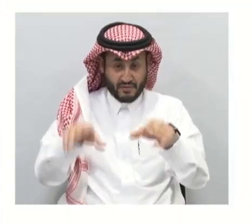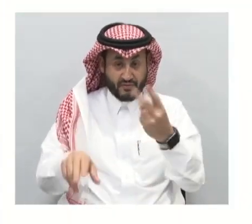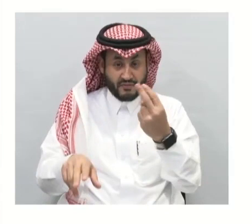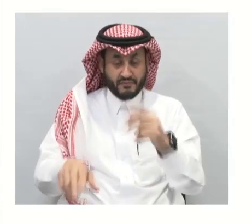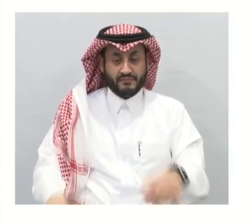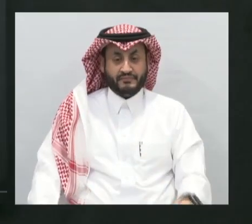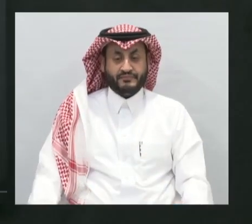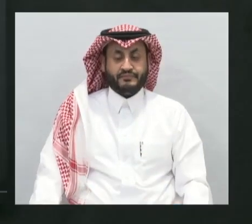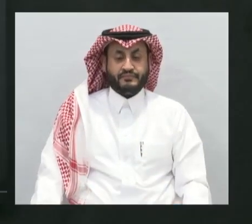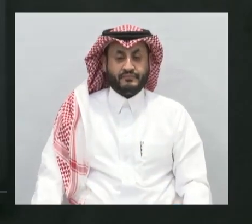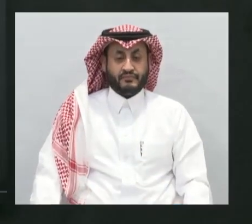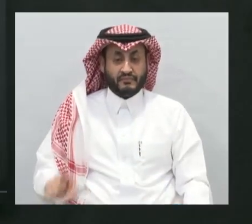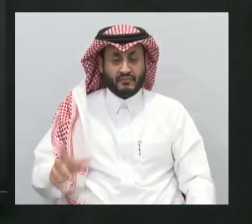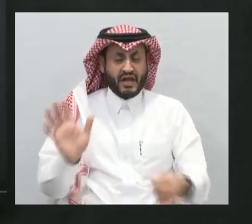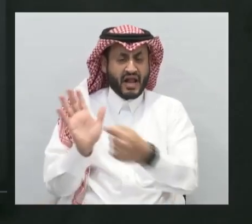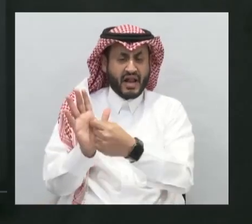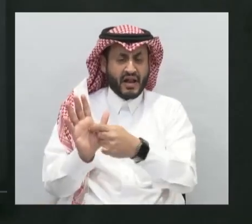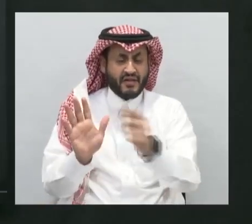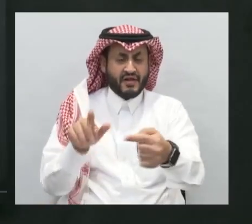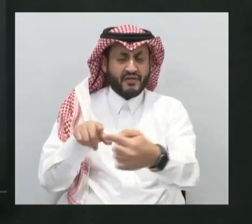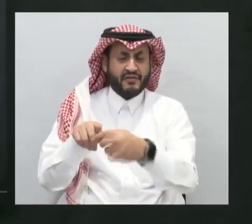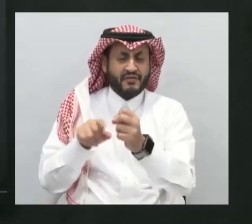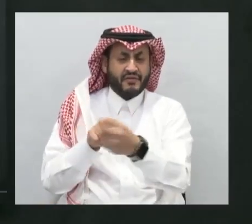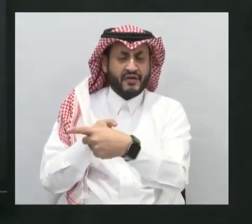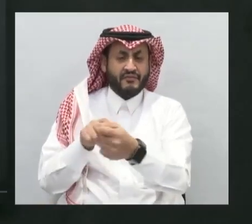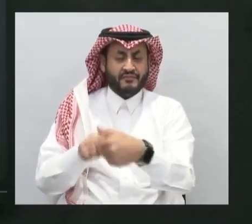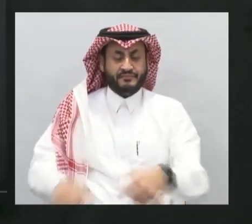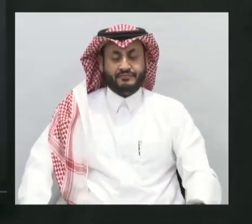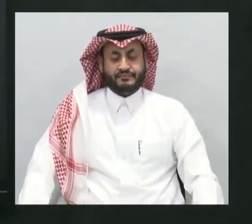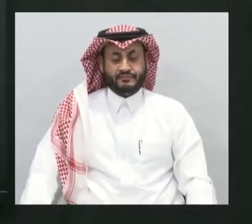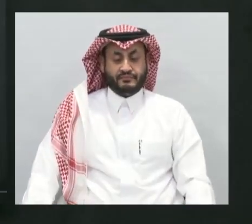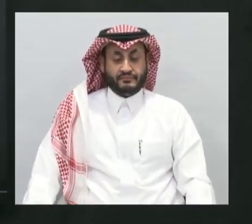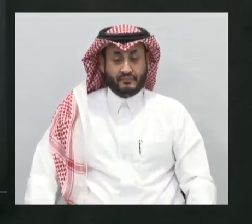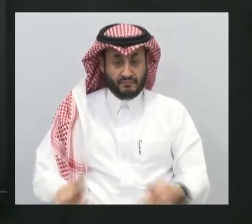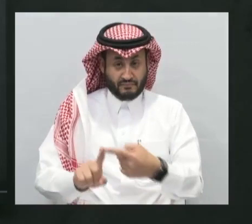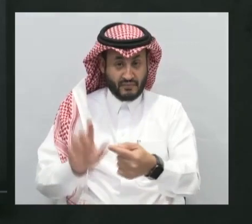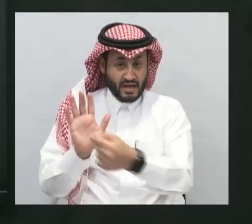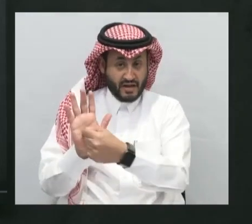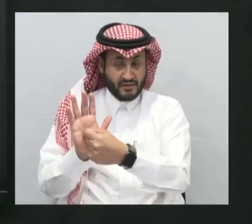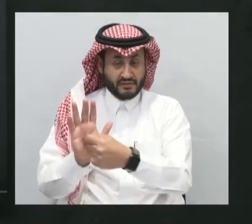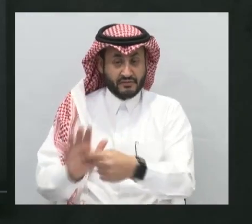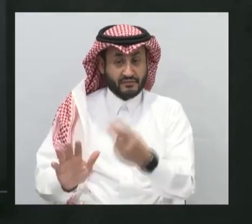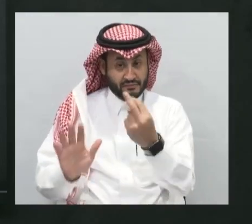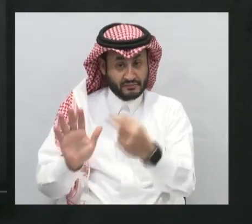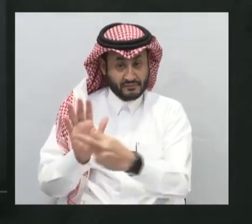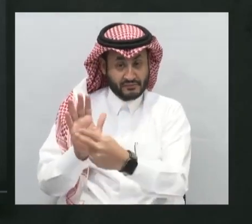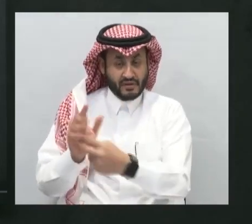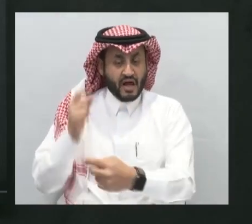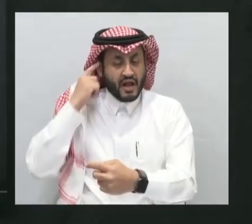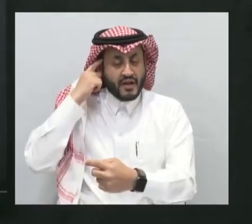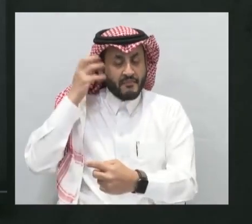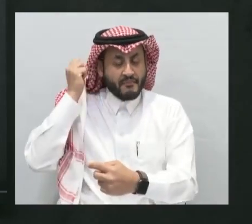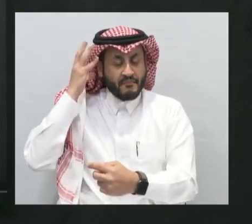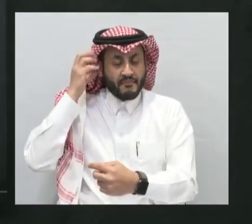المركزي والجهاز العصبي المركزي يحتوي على جزئين الدماغ وهو